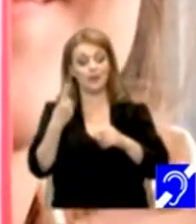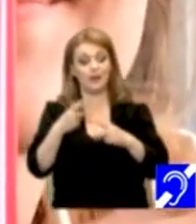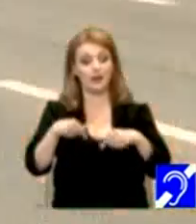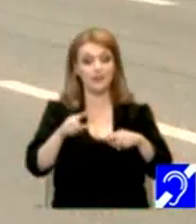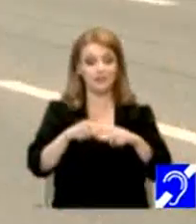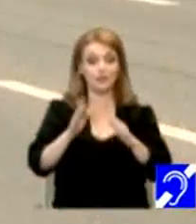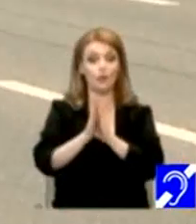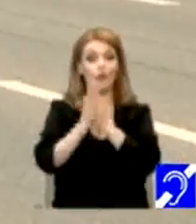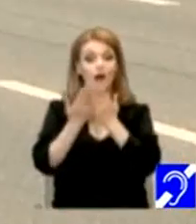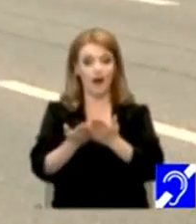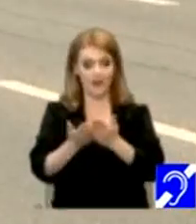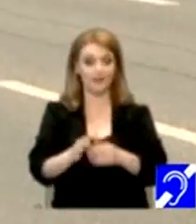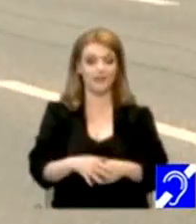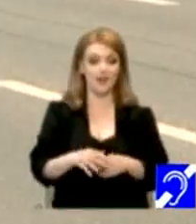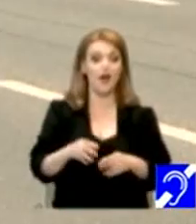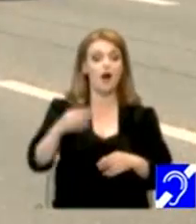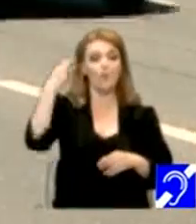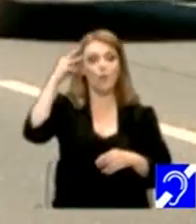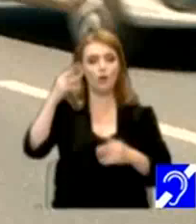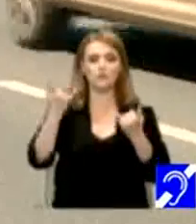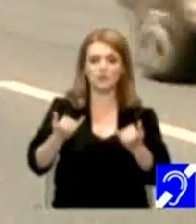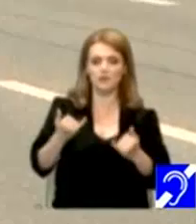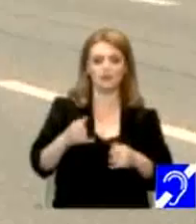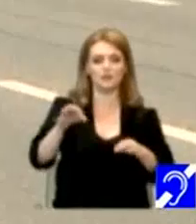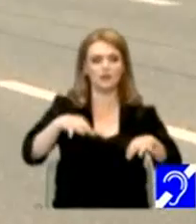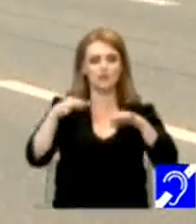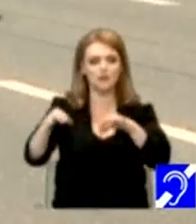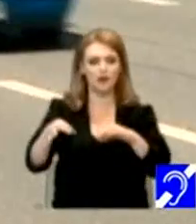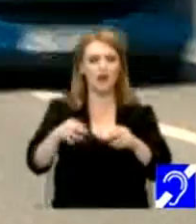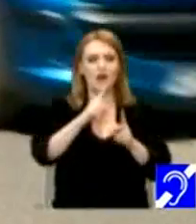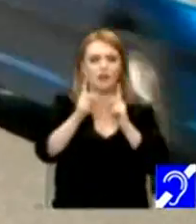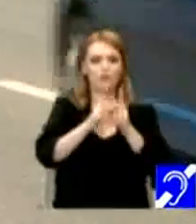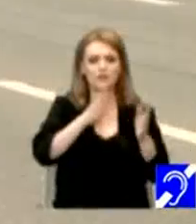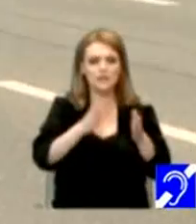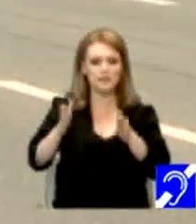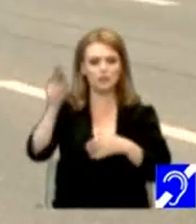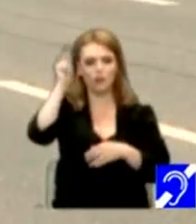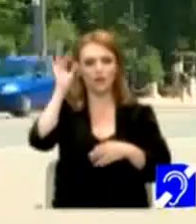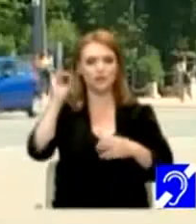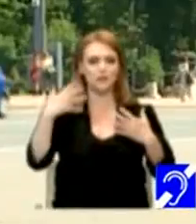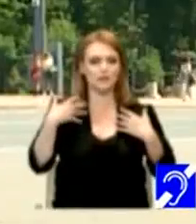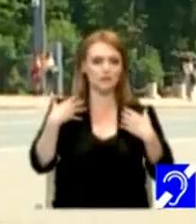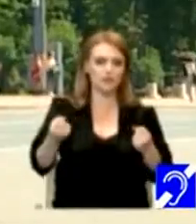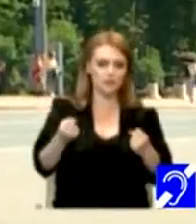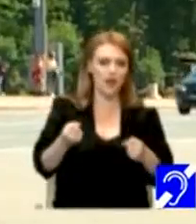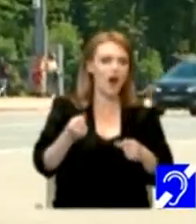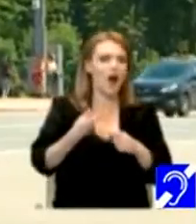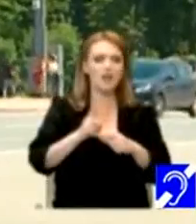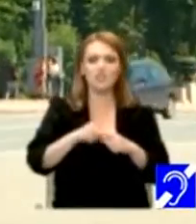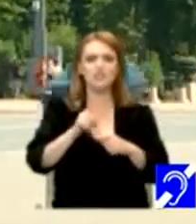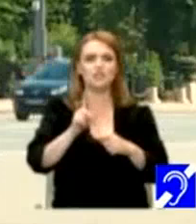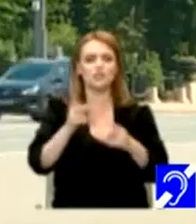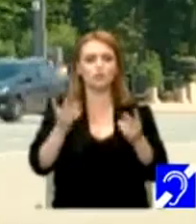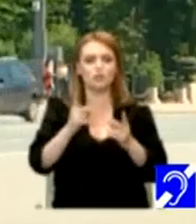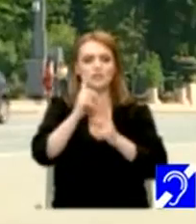o carte. Modernizarea transportului public, reformarea sistemului medical și celui educațional sunt doar câteva dintre